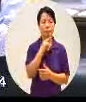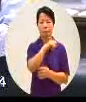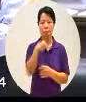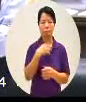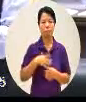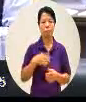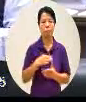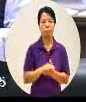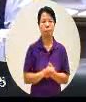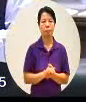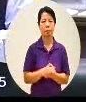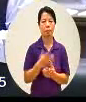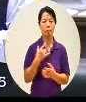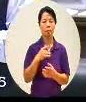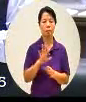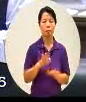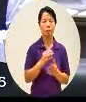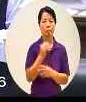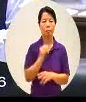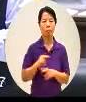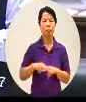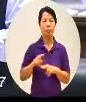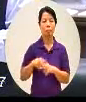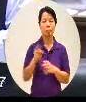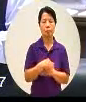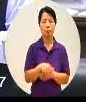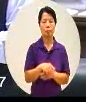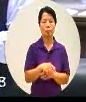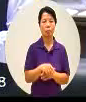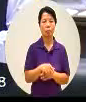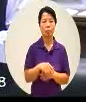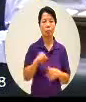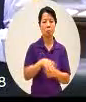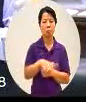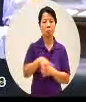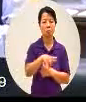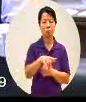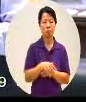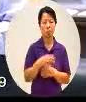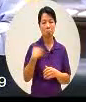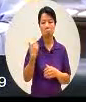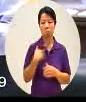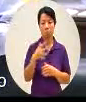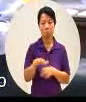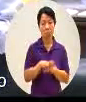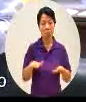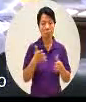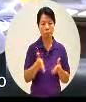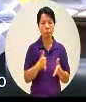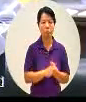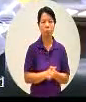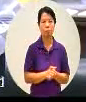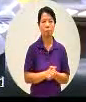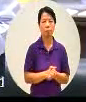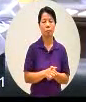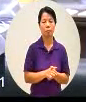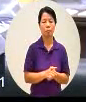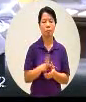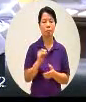影吼。我们在座有没有哪一位所长你不知道说爱安怎才安全呢？有没有？有的请举